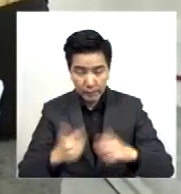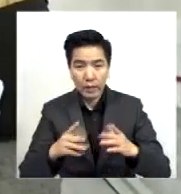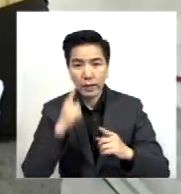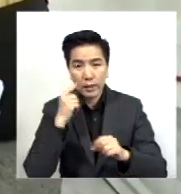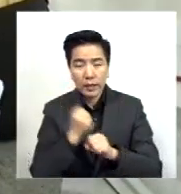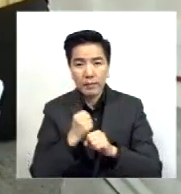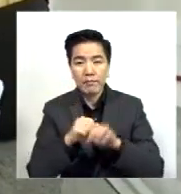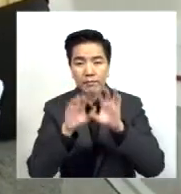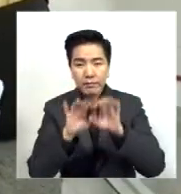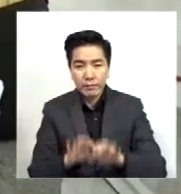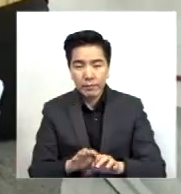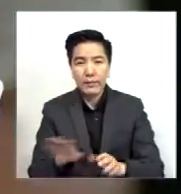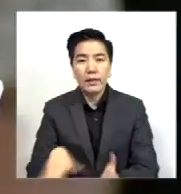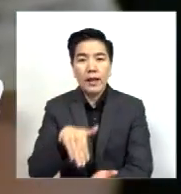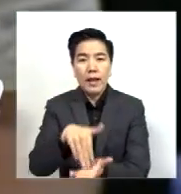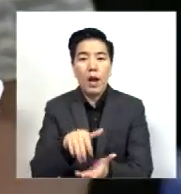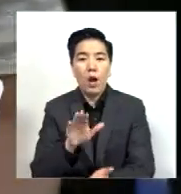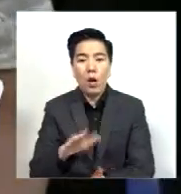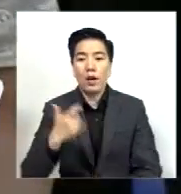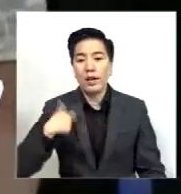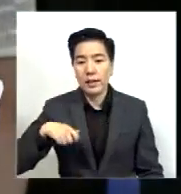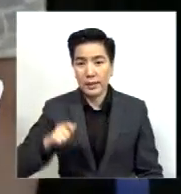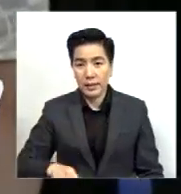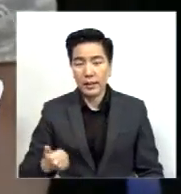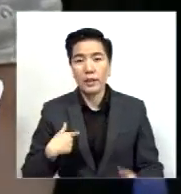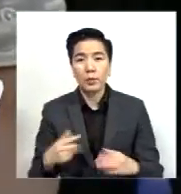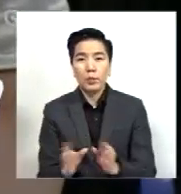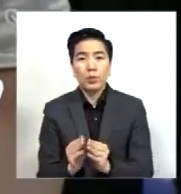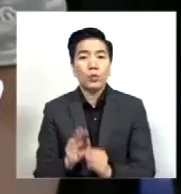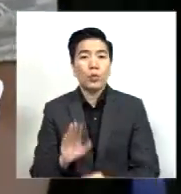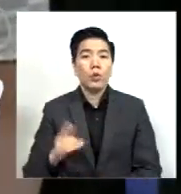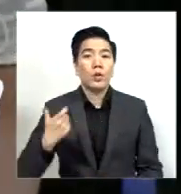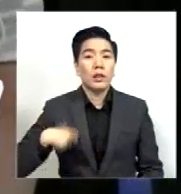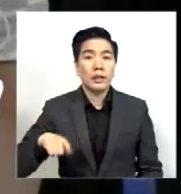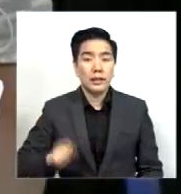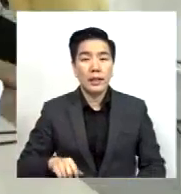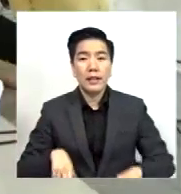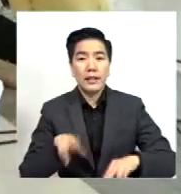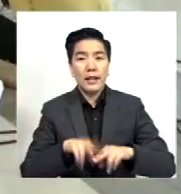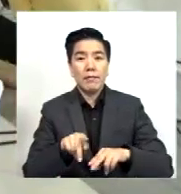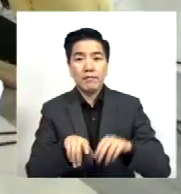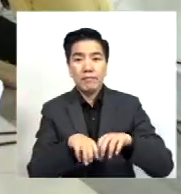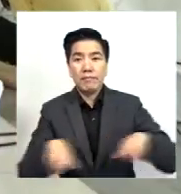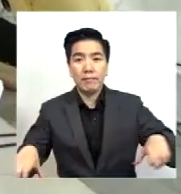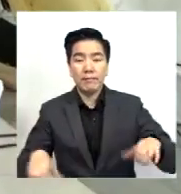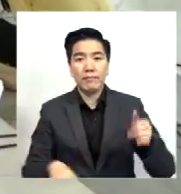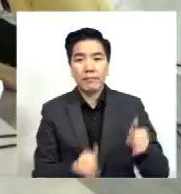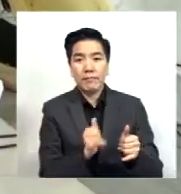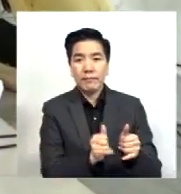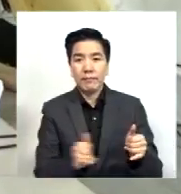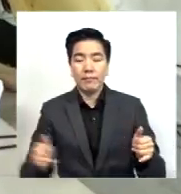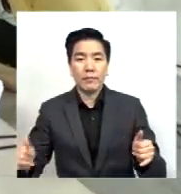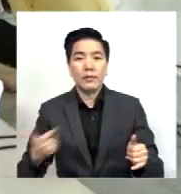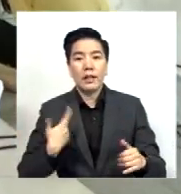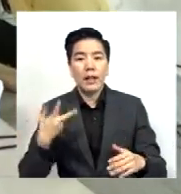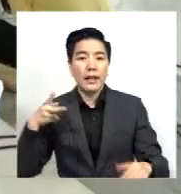ทำคำวินิจฉัยกลางนะคะซึ่งตลอดเวลาการประชุมพิจารณาและออกนั่งบัลลังก์นะคะทางศาลรัฐธรรมนูญก็จะมีการ